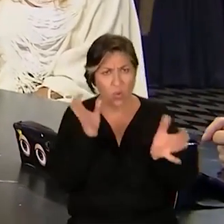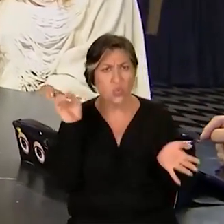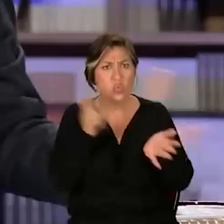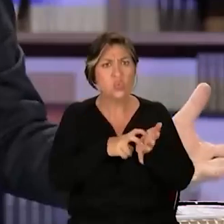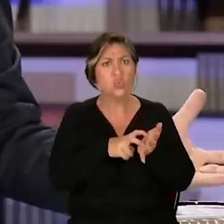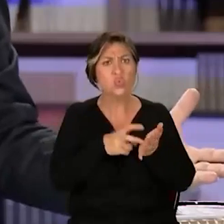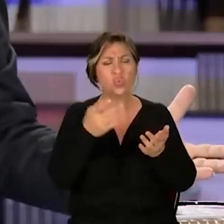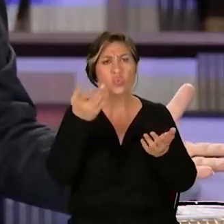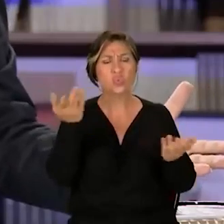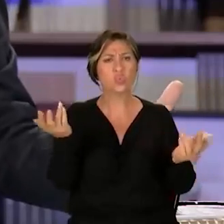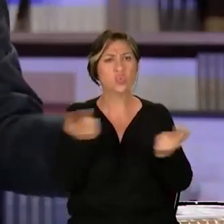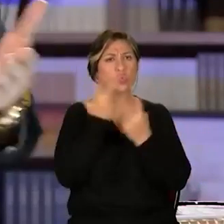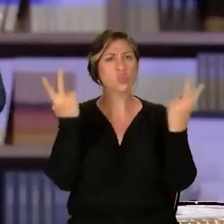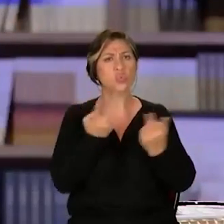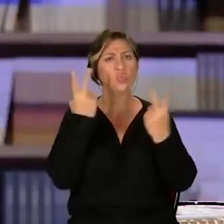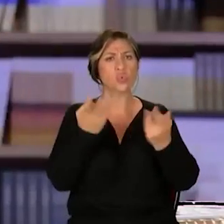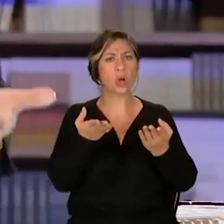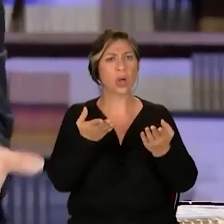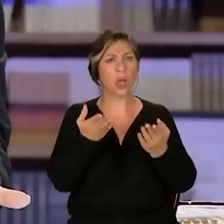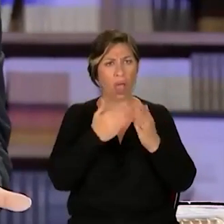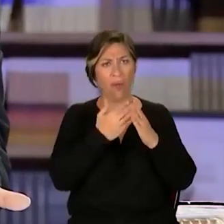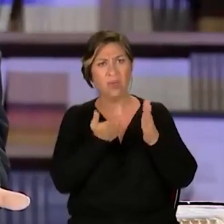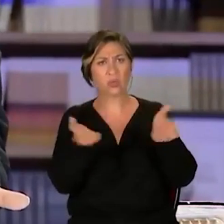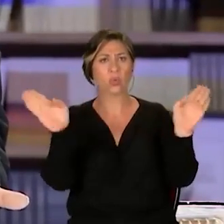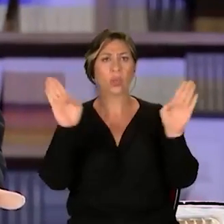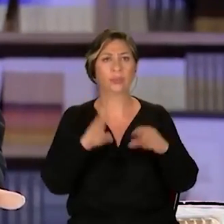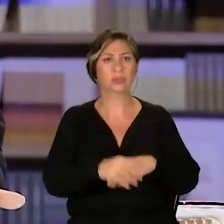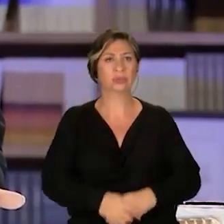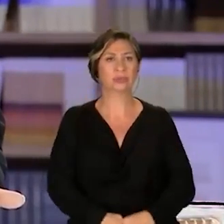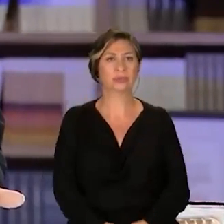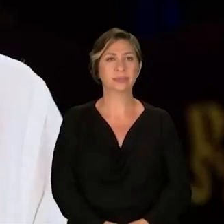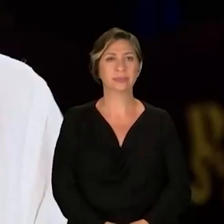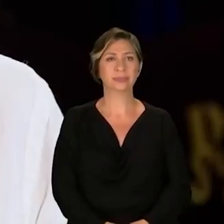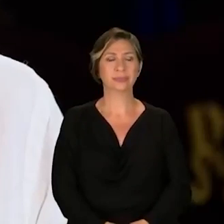Bunlar inanılmaz çalışan insanlar. Eve dönüyorlarmış.